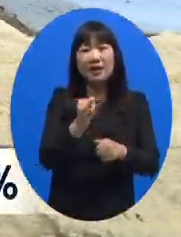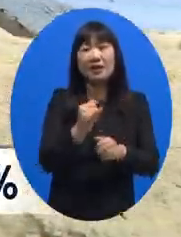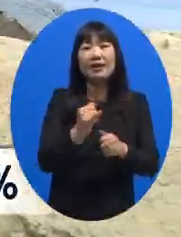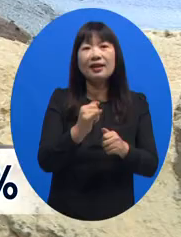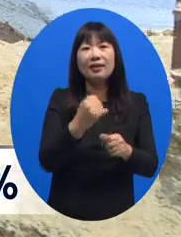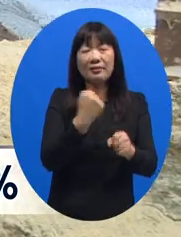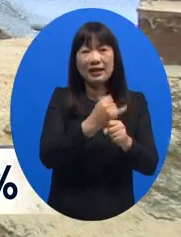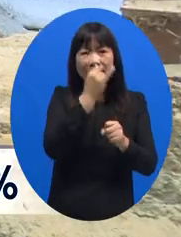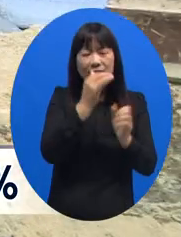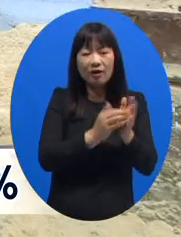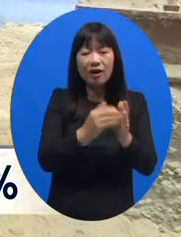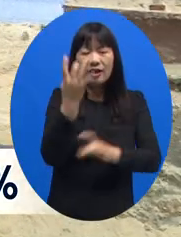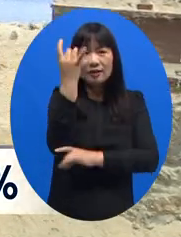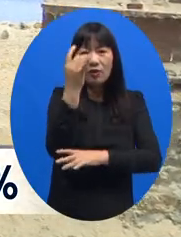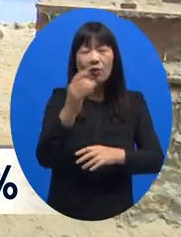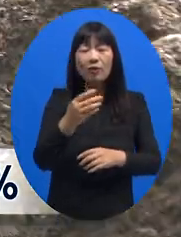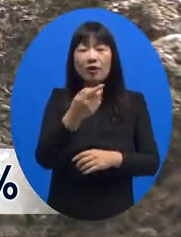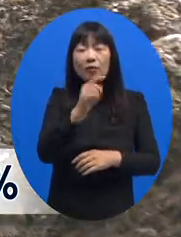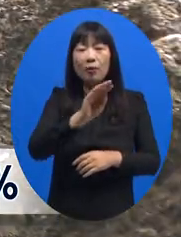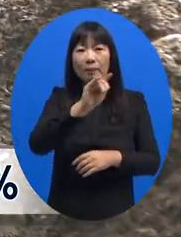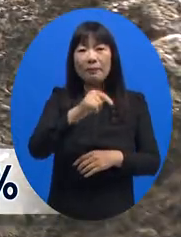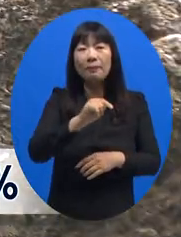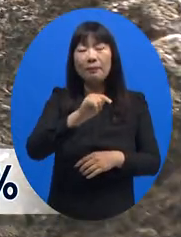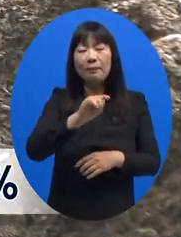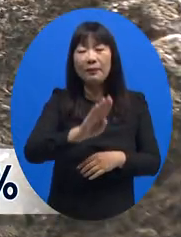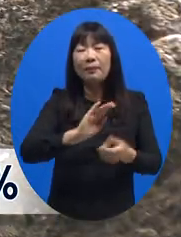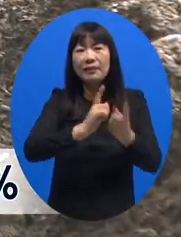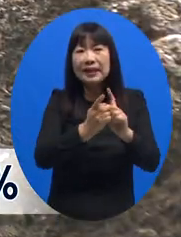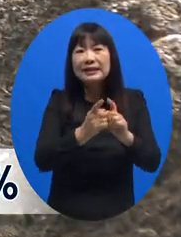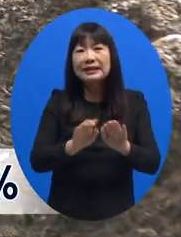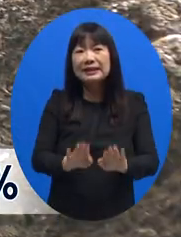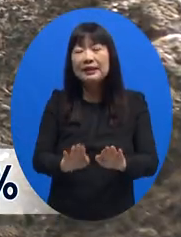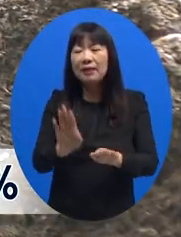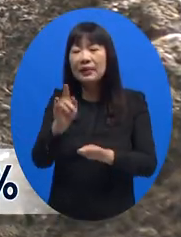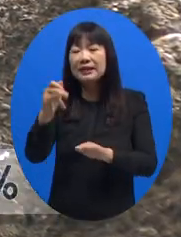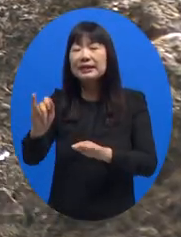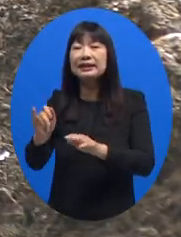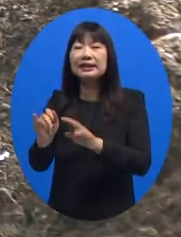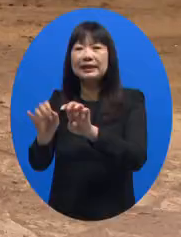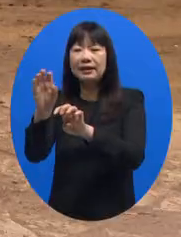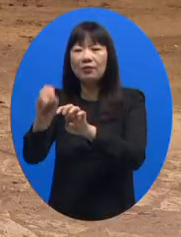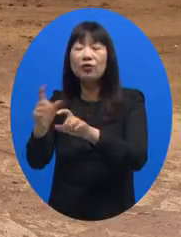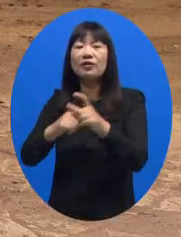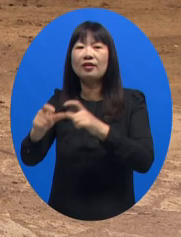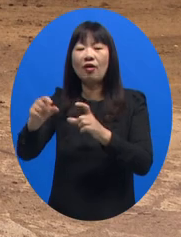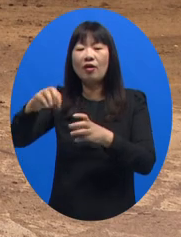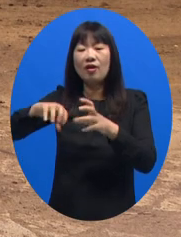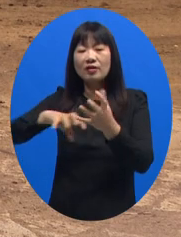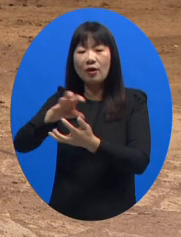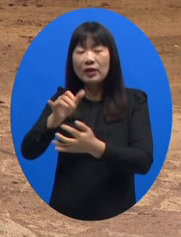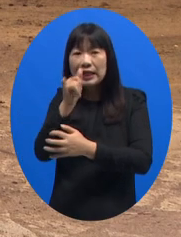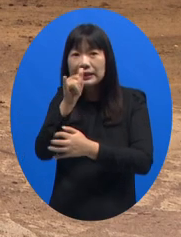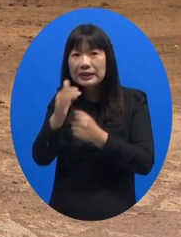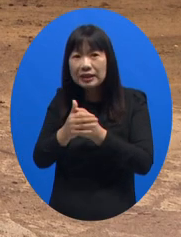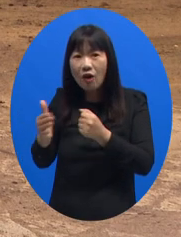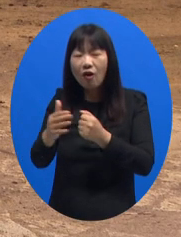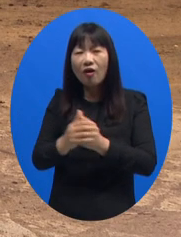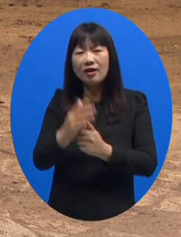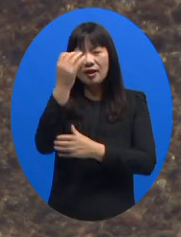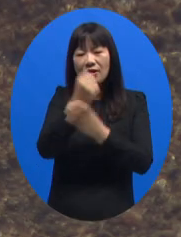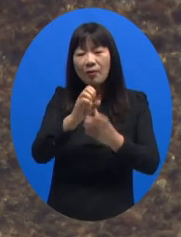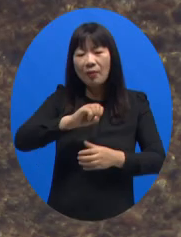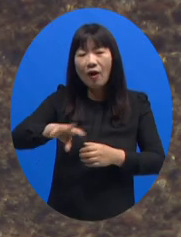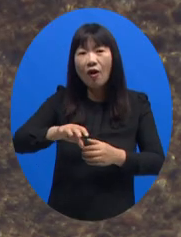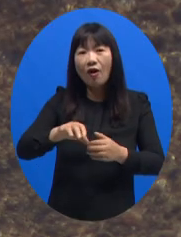30%를 넣었던 톱밥 대신 느타리 버섯 수확 후 배지를 40%로 섞는 겁니다. 이렇게 하면 섞여서 익히는 부수